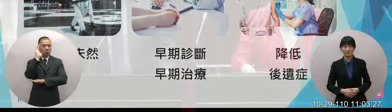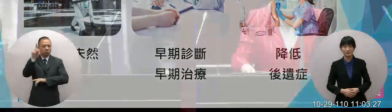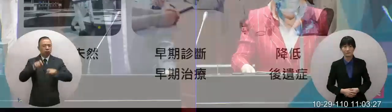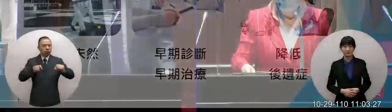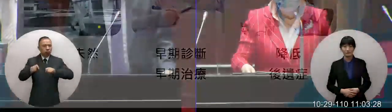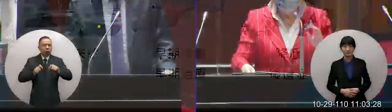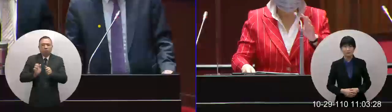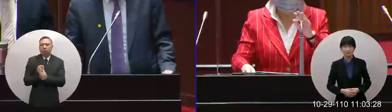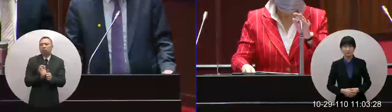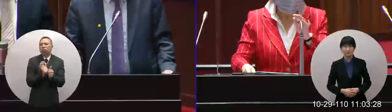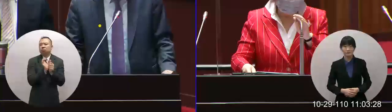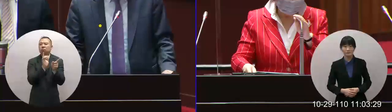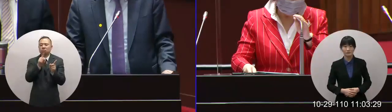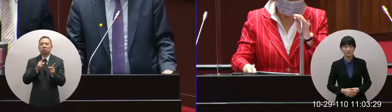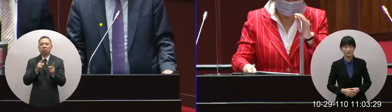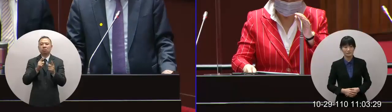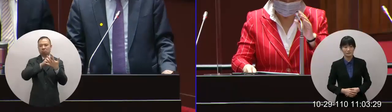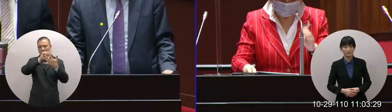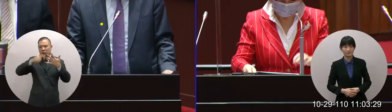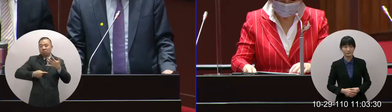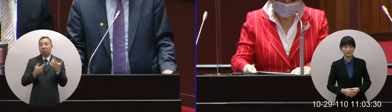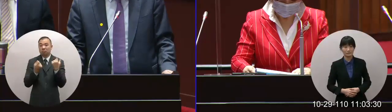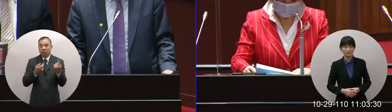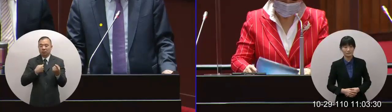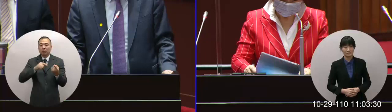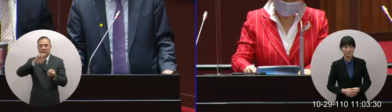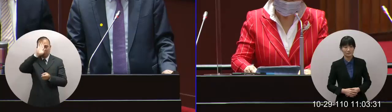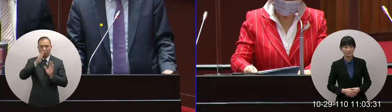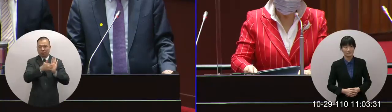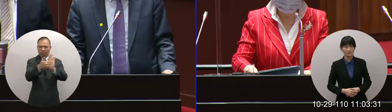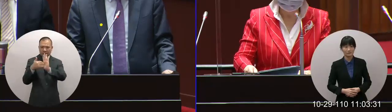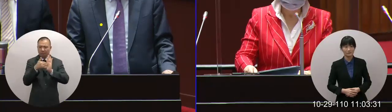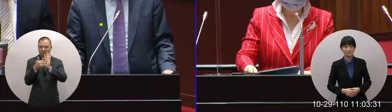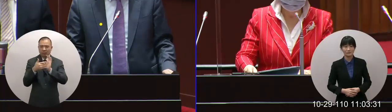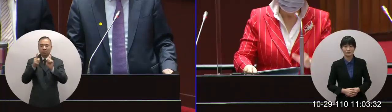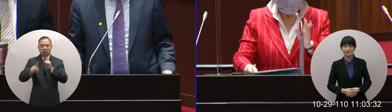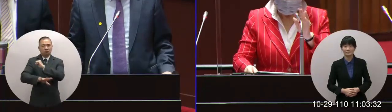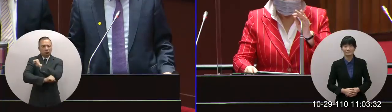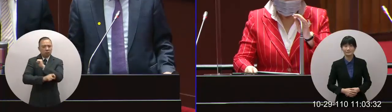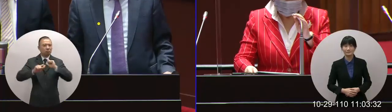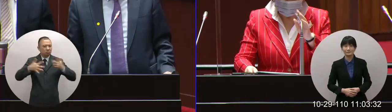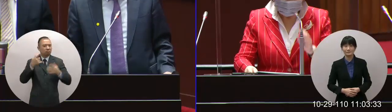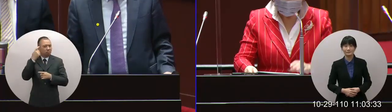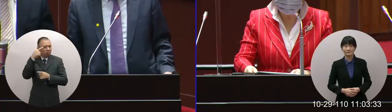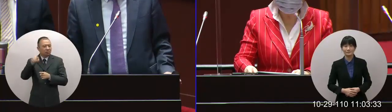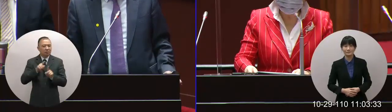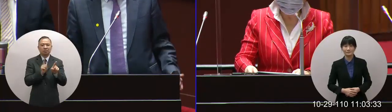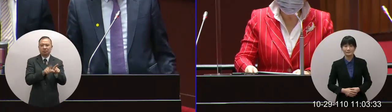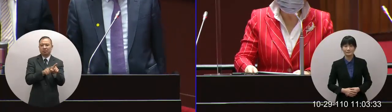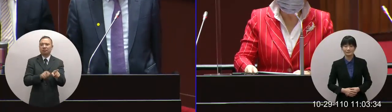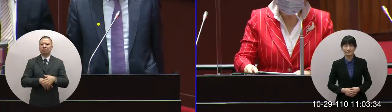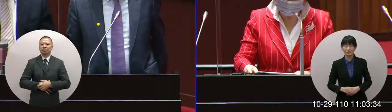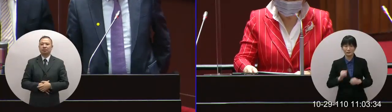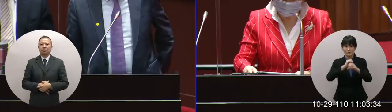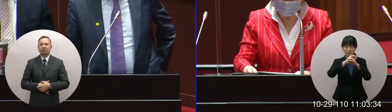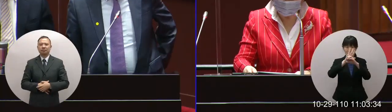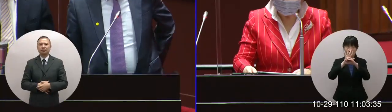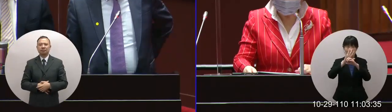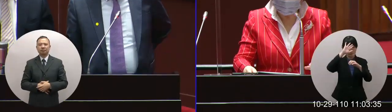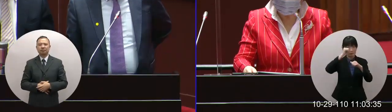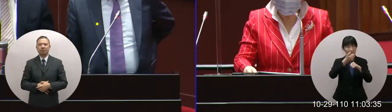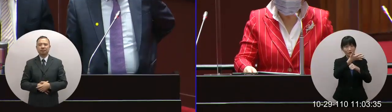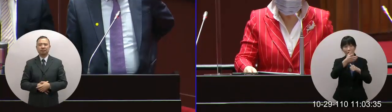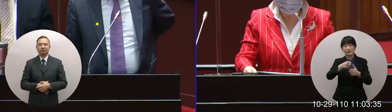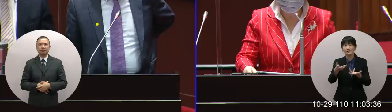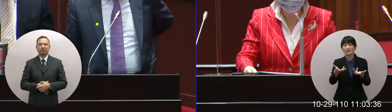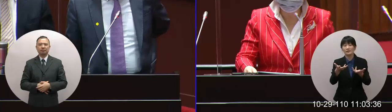的。好，整体来讲，防疫我们都照着基本的概念在进行。 好，对于 COVID-19 而言啊，